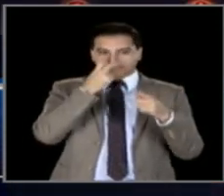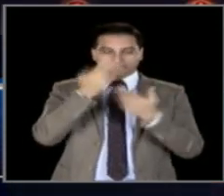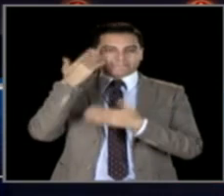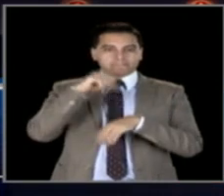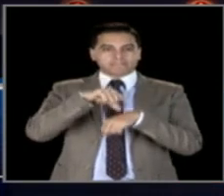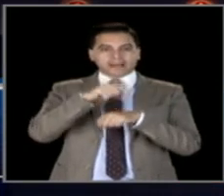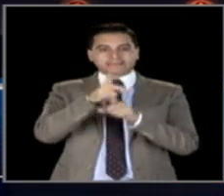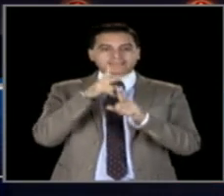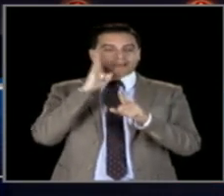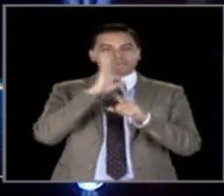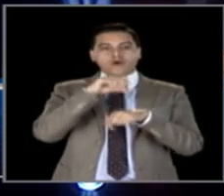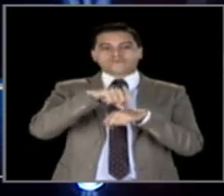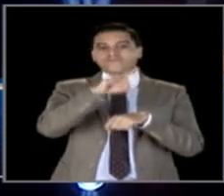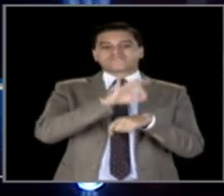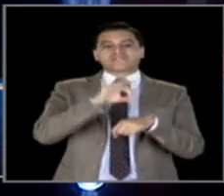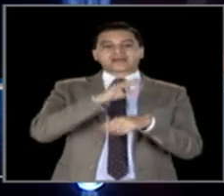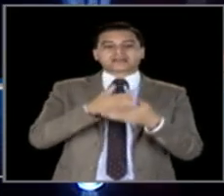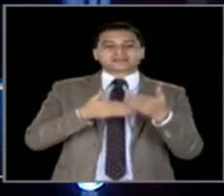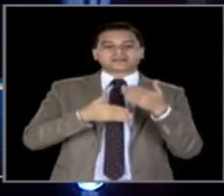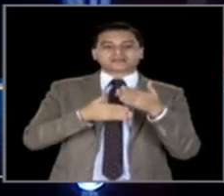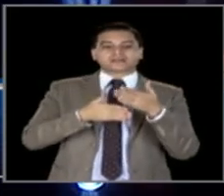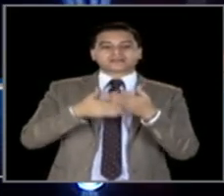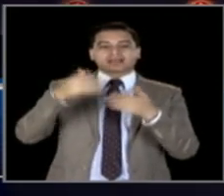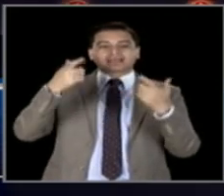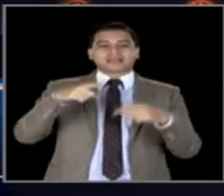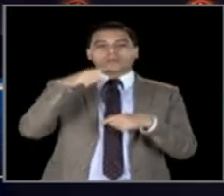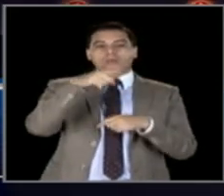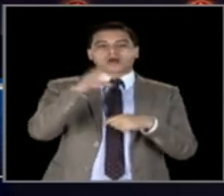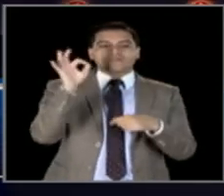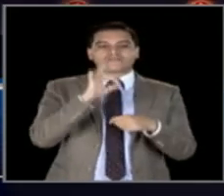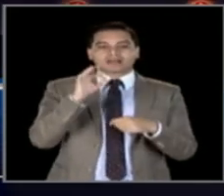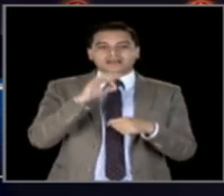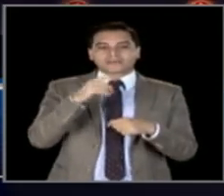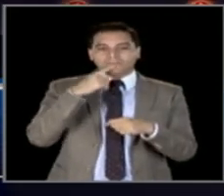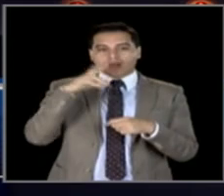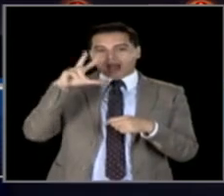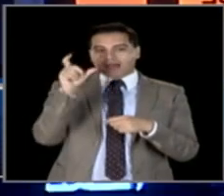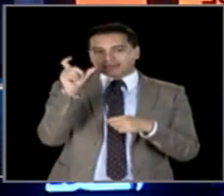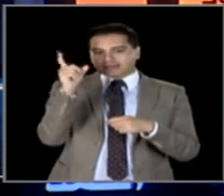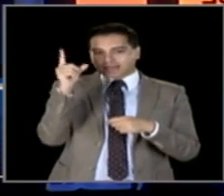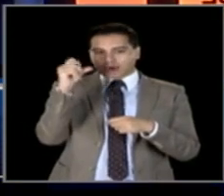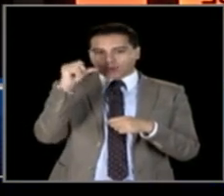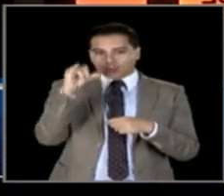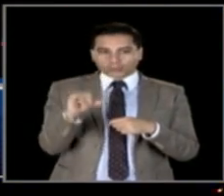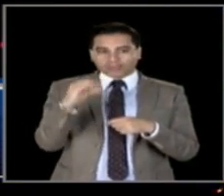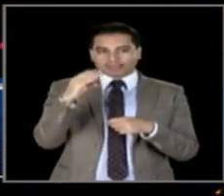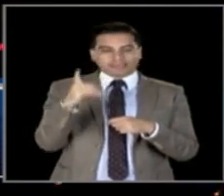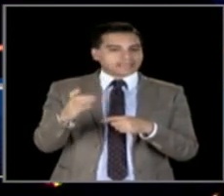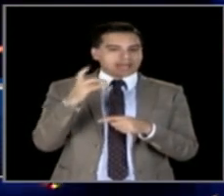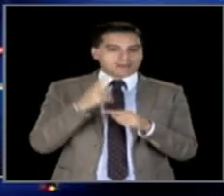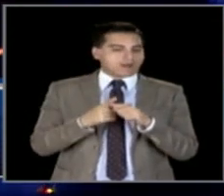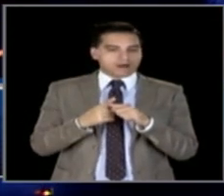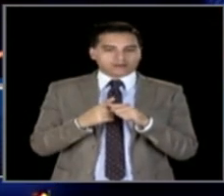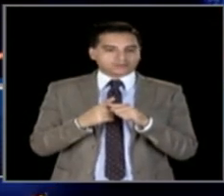سنة 1991. النرويج. النرويج إجابة خاطئة.